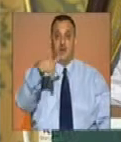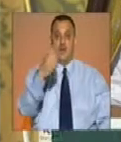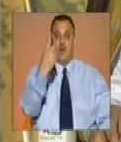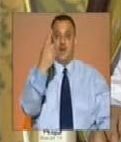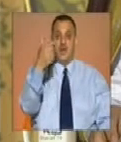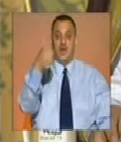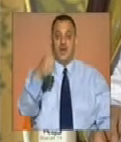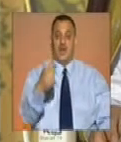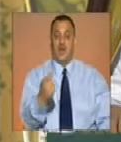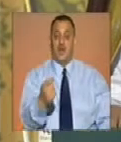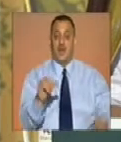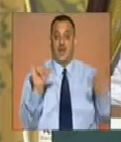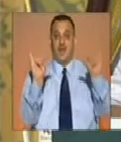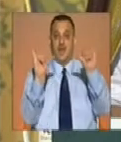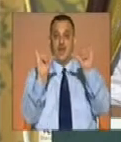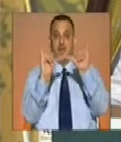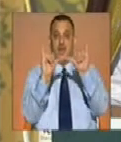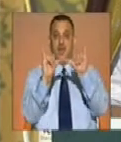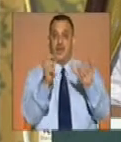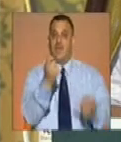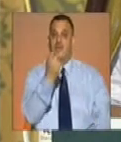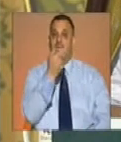0-971-600-551-616، وعلى بريد البرنامج